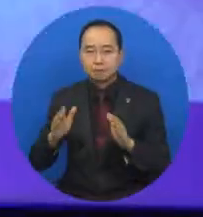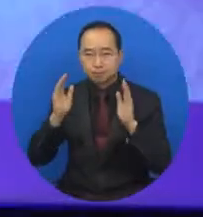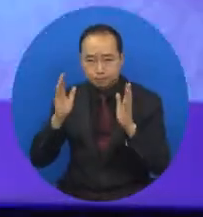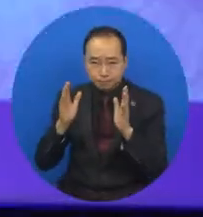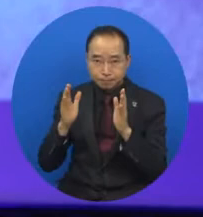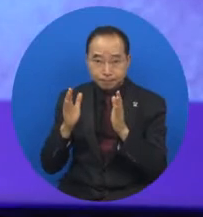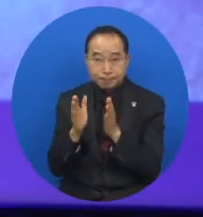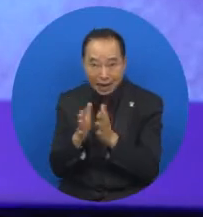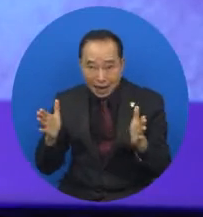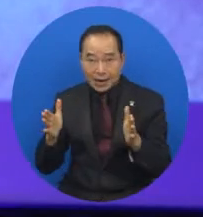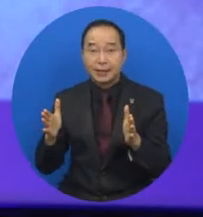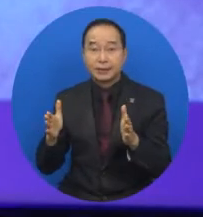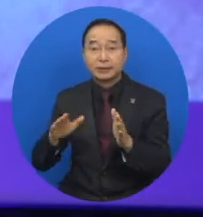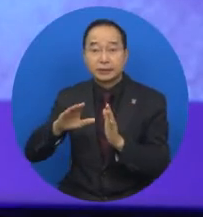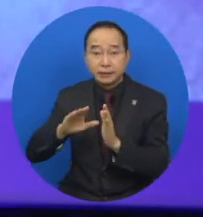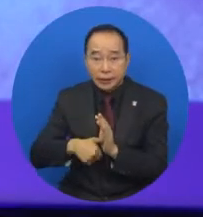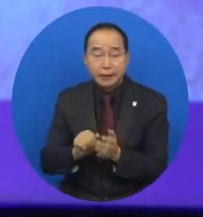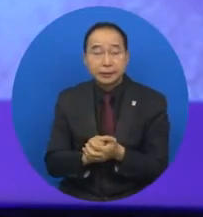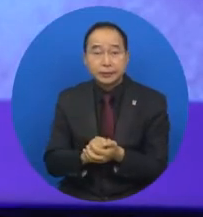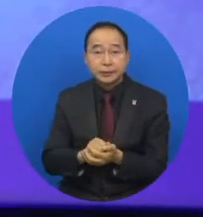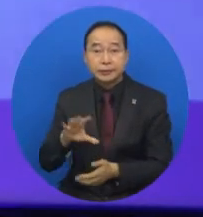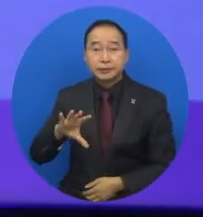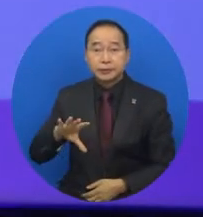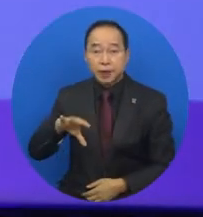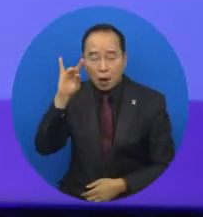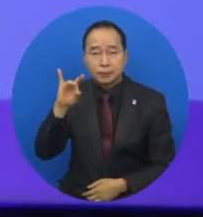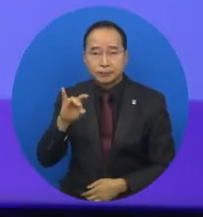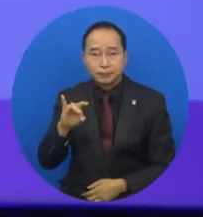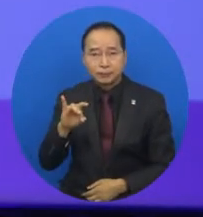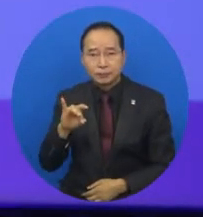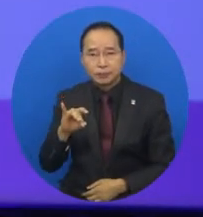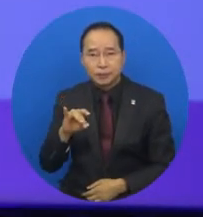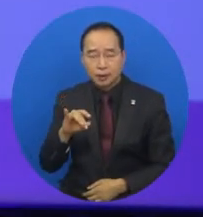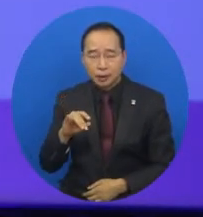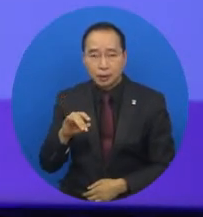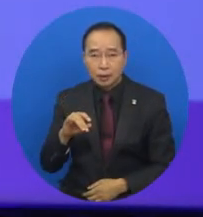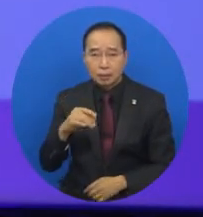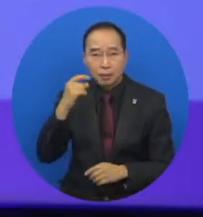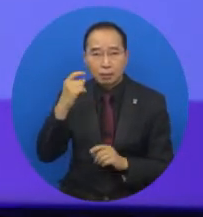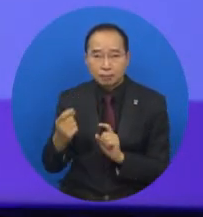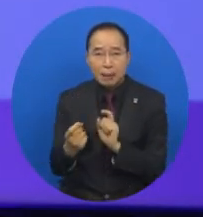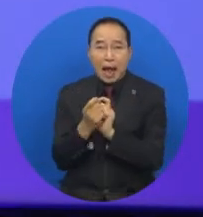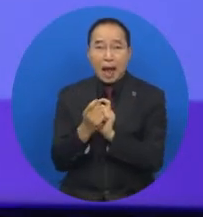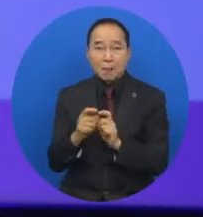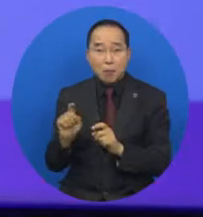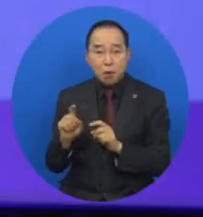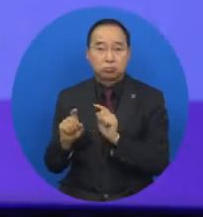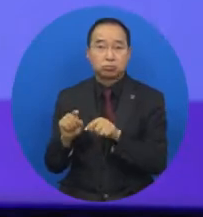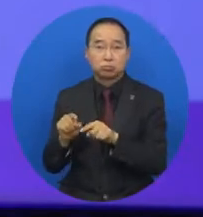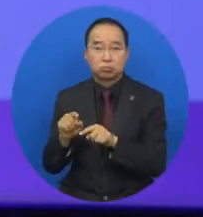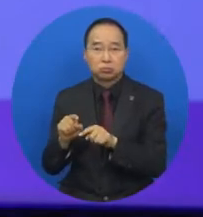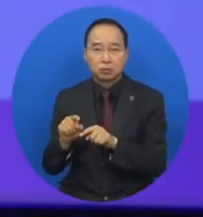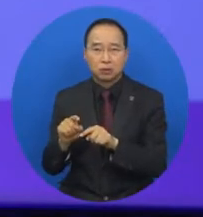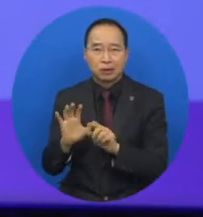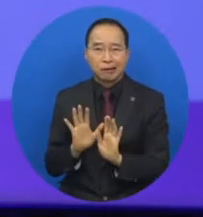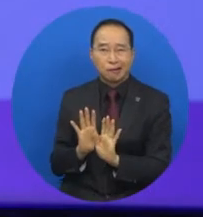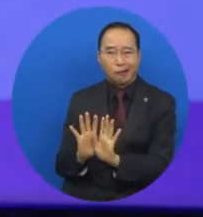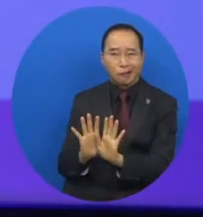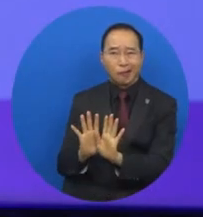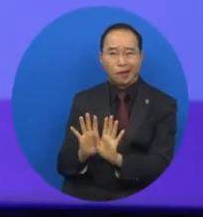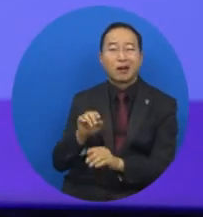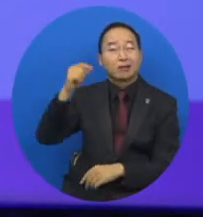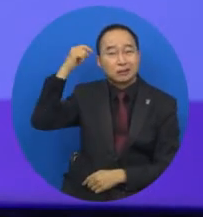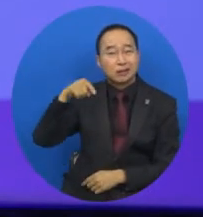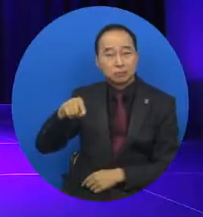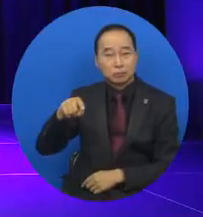본격적인 수학에 입문하였을 때 제일 처음 저에게 맞닥뜨린 것은 저항이었습니다.